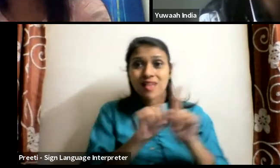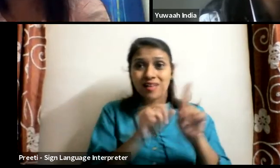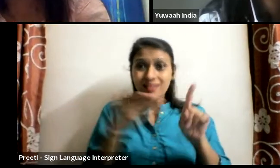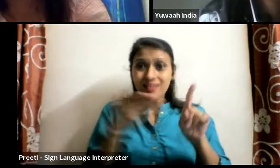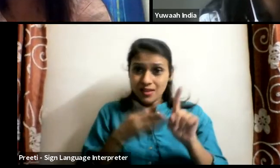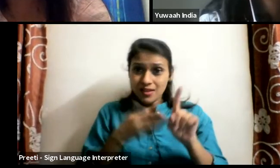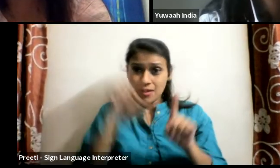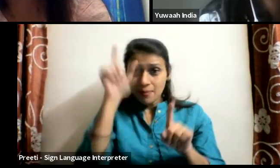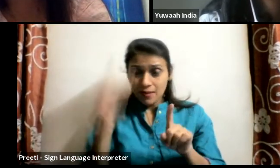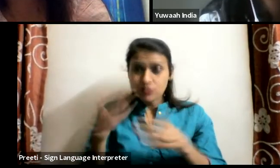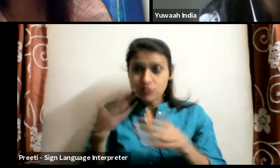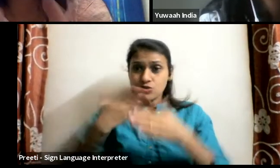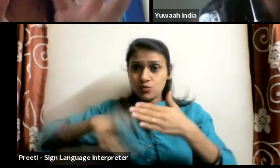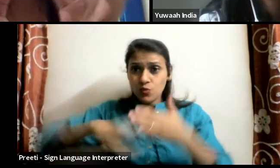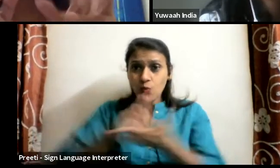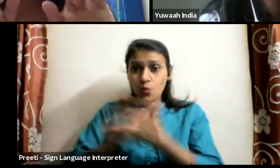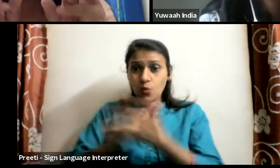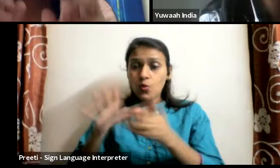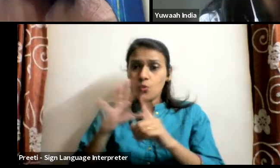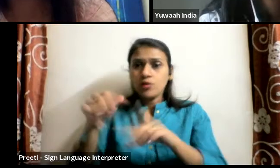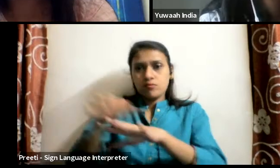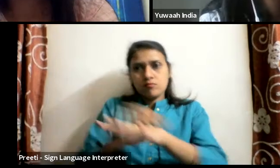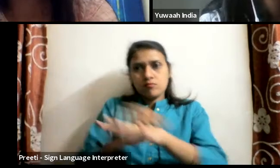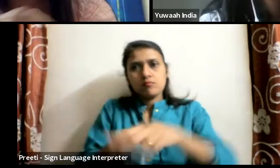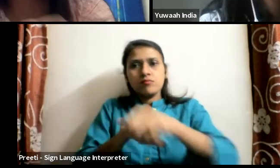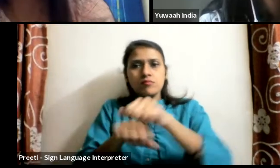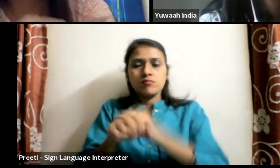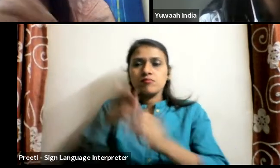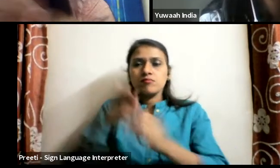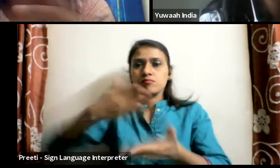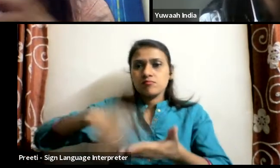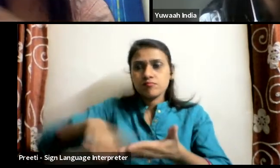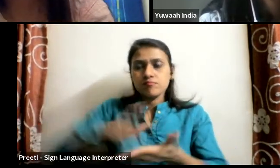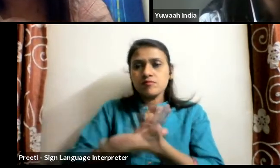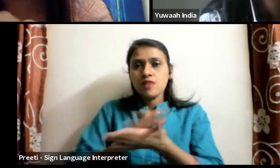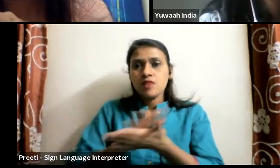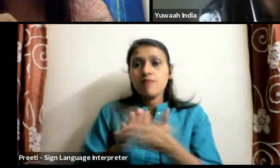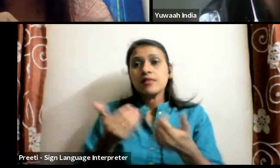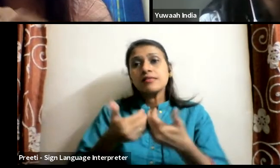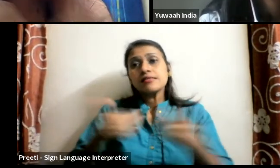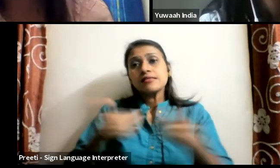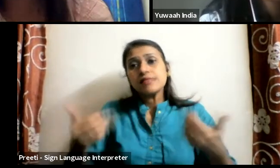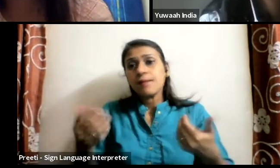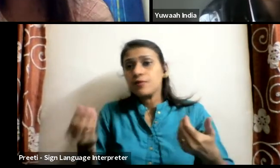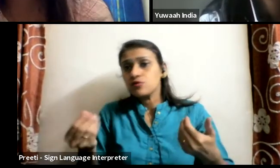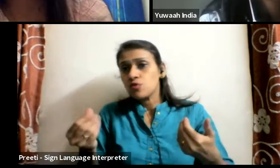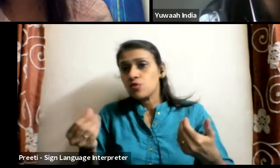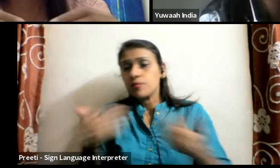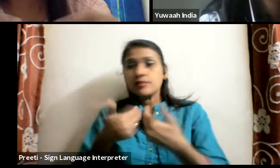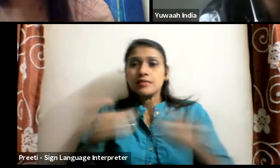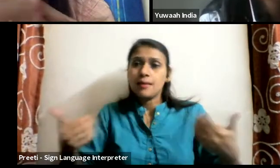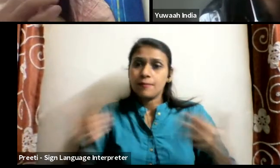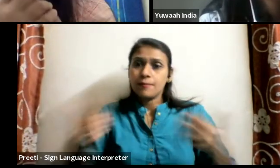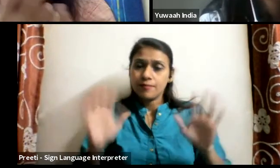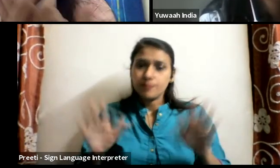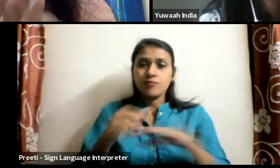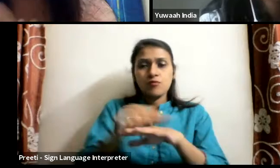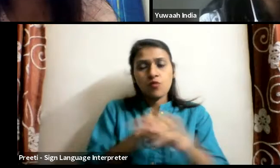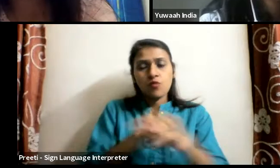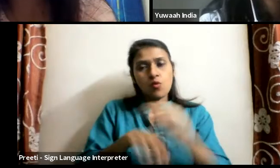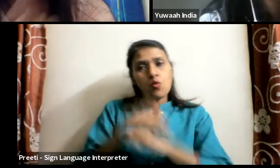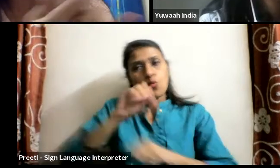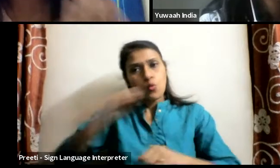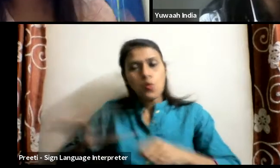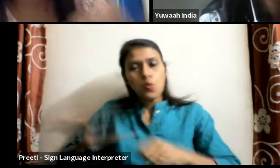उनको अलग रखें सूखने के लिए। जब उसको रख दे वो बर्तन, अपना ग्लव्स उतारें, डिस्पोज करें एंड हाथ